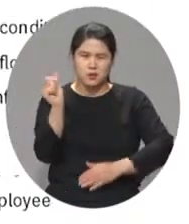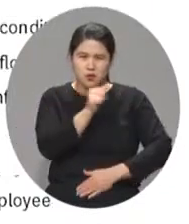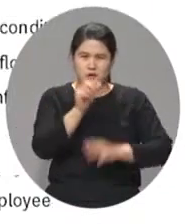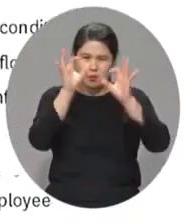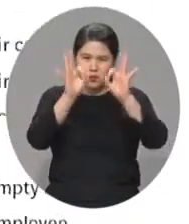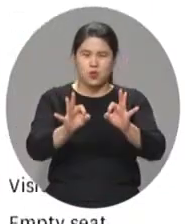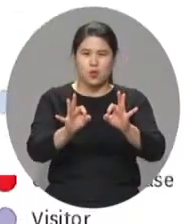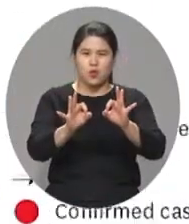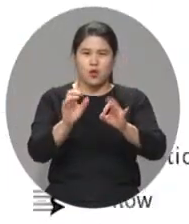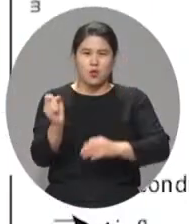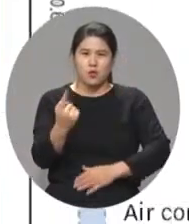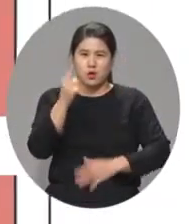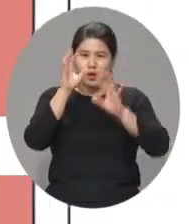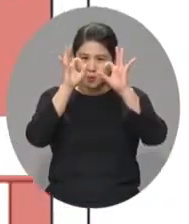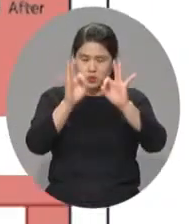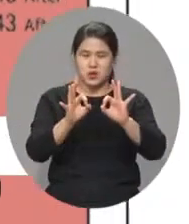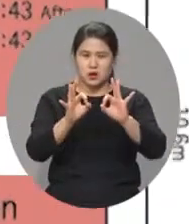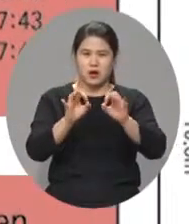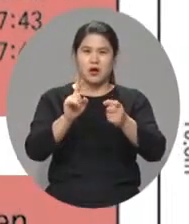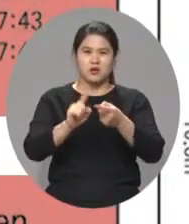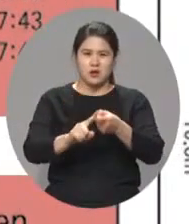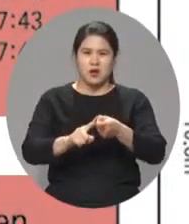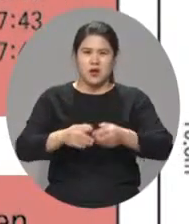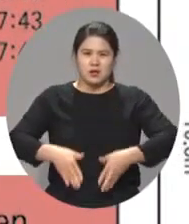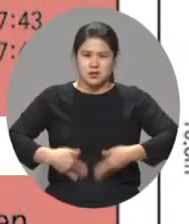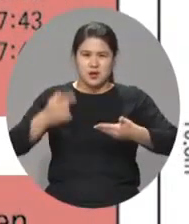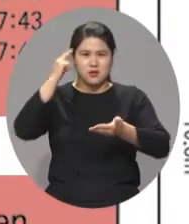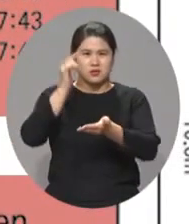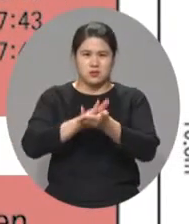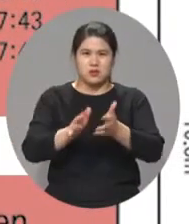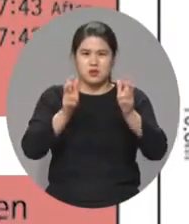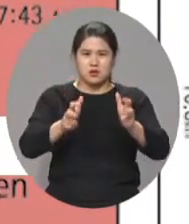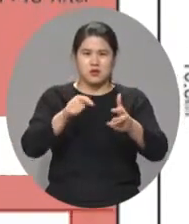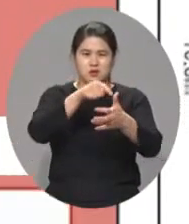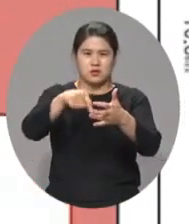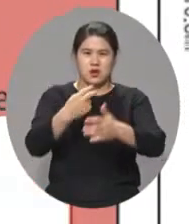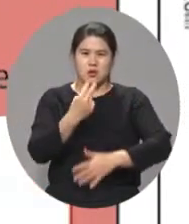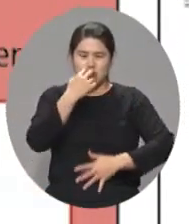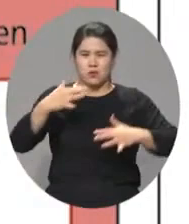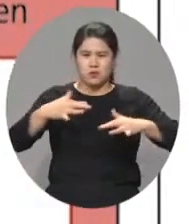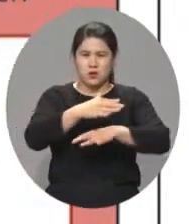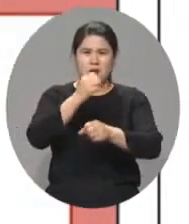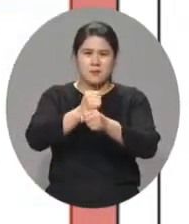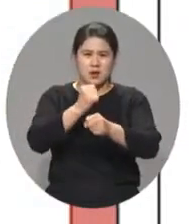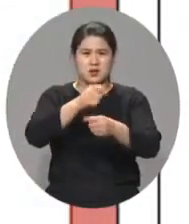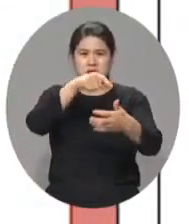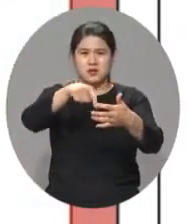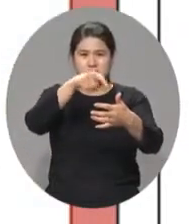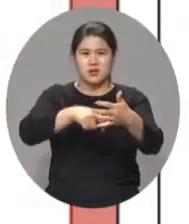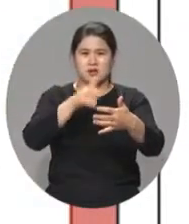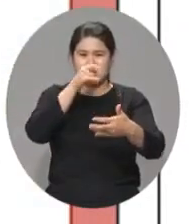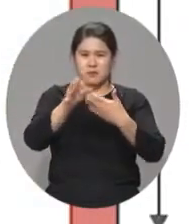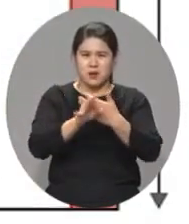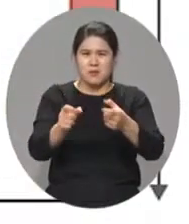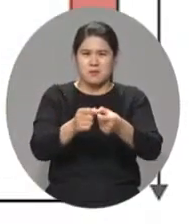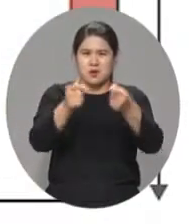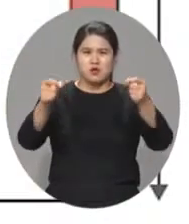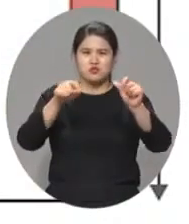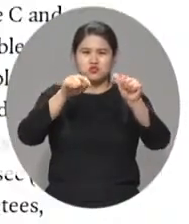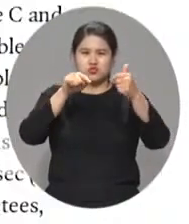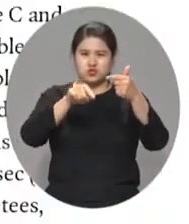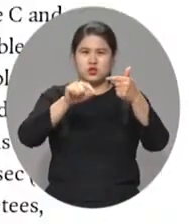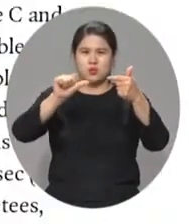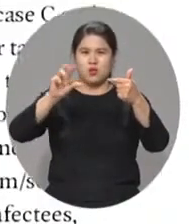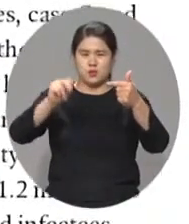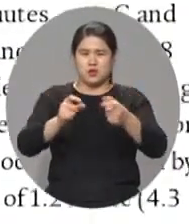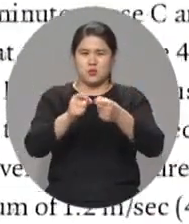감염 경로를 추적한 결과 냉난방기 등을 통해 공기 흐름이 만들어진 실내 라면 멀리 6.5 m